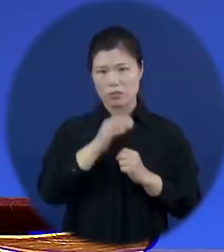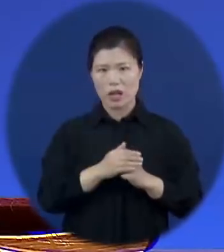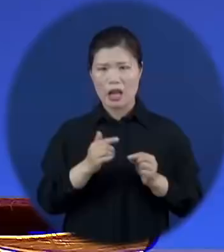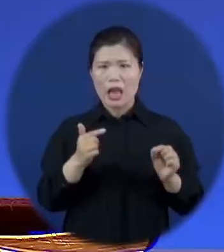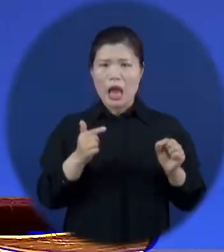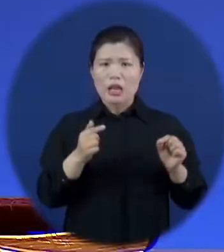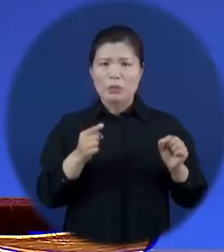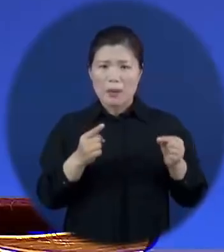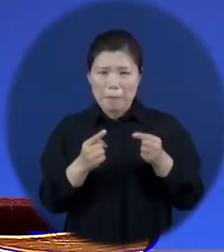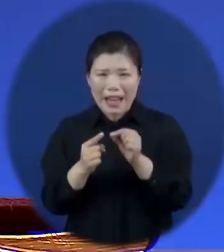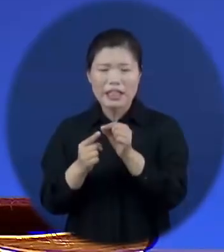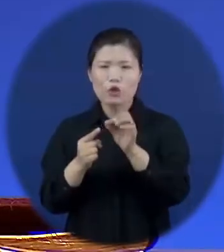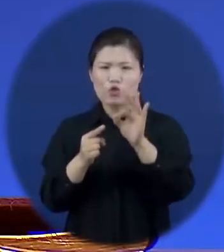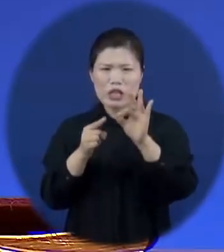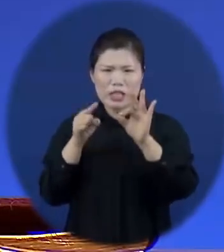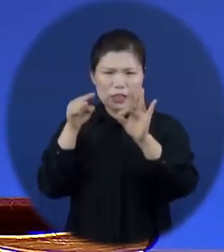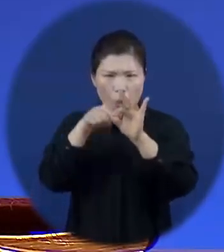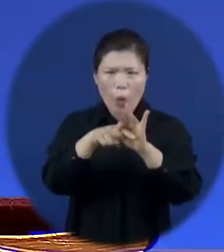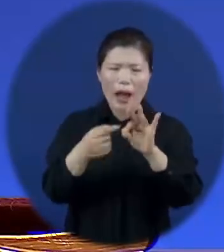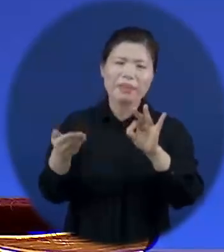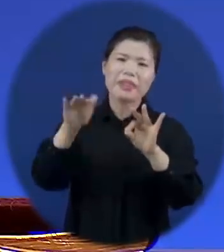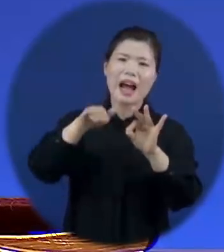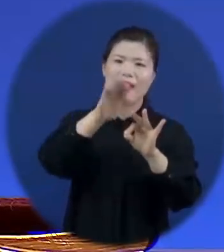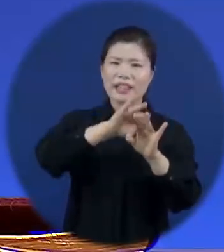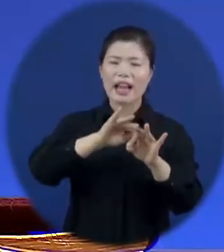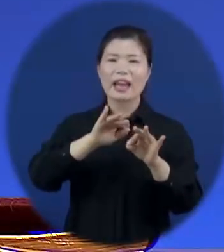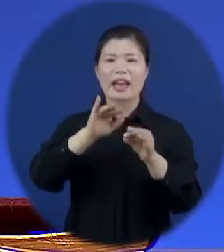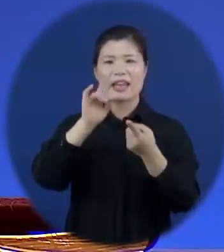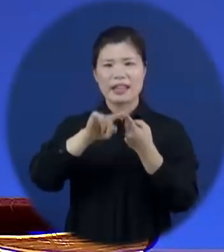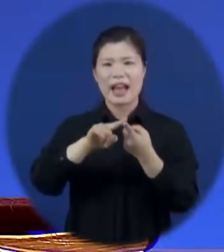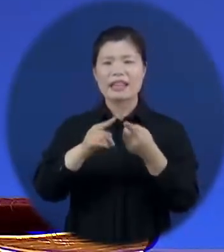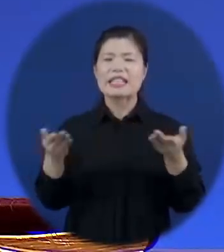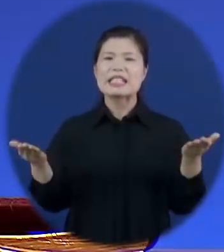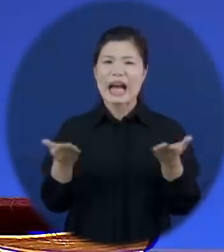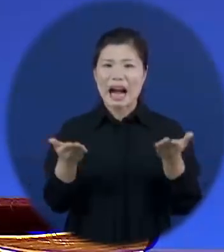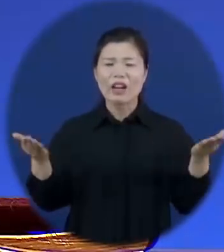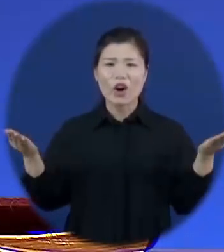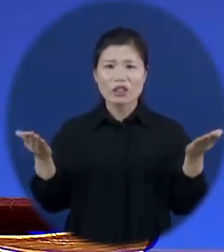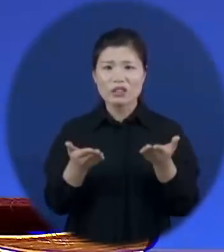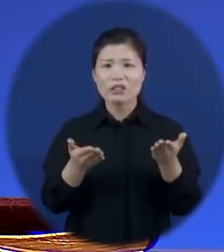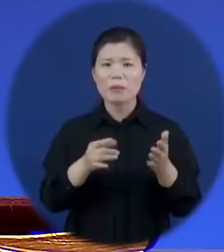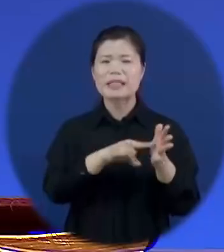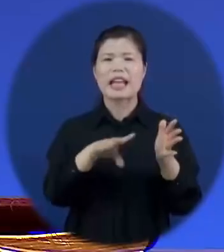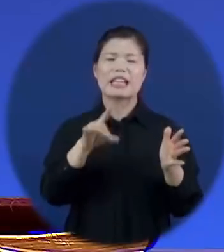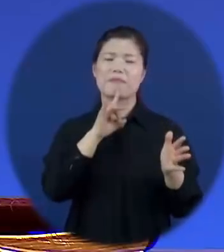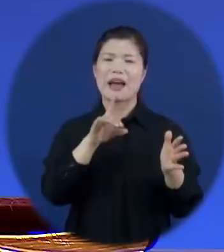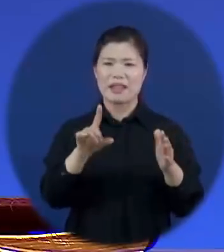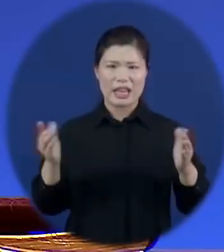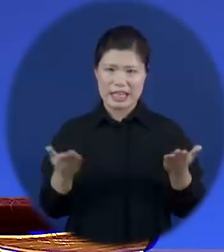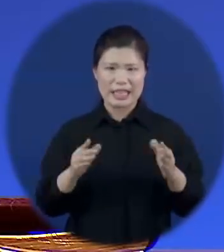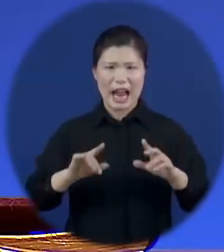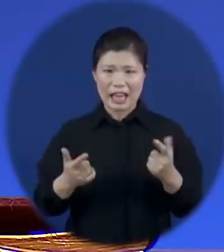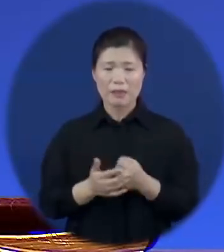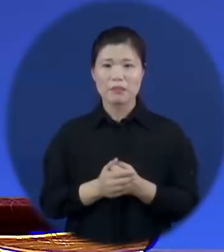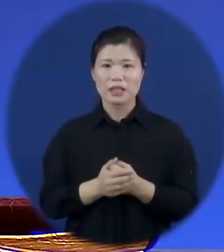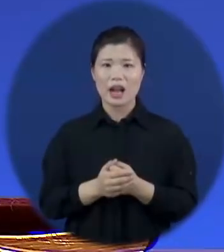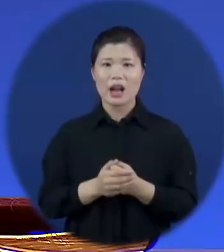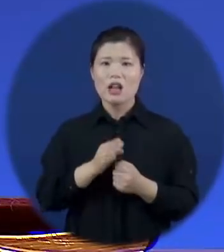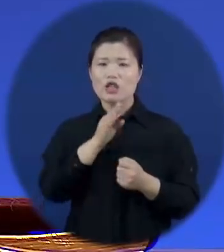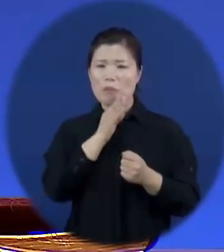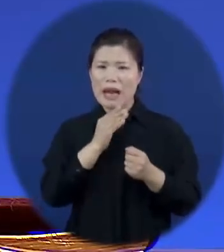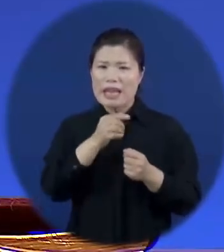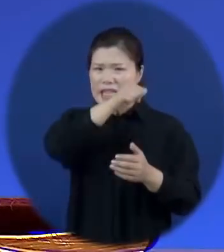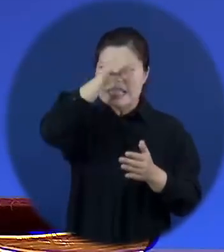바늘길을 통과한 낙타 사건은 단지 돈에 집착한 그 관리 이야기만은 아닙니다. 낙타가 바늘길을 통과한 사건은